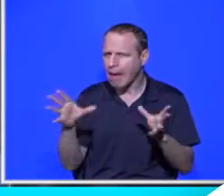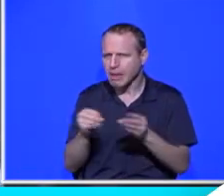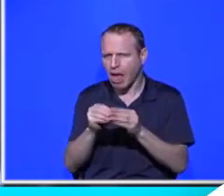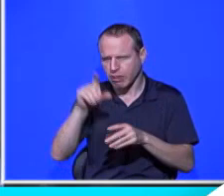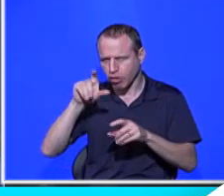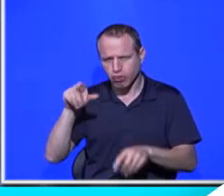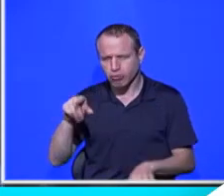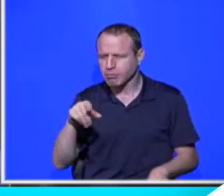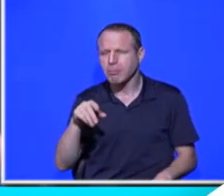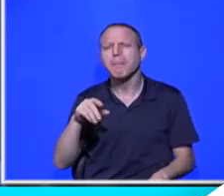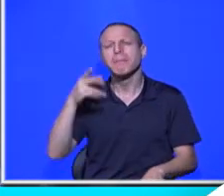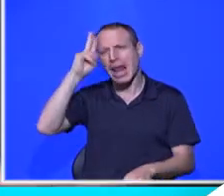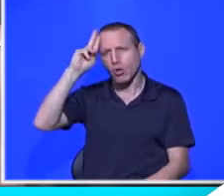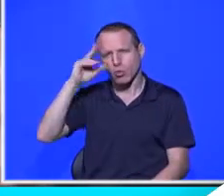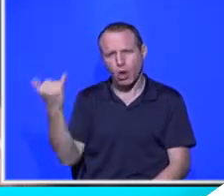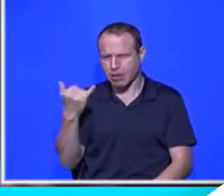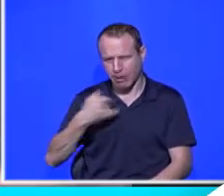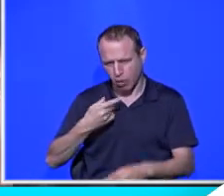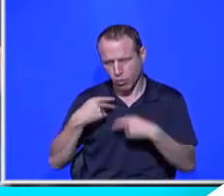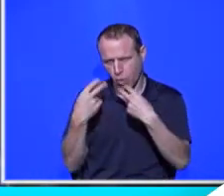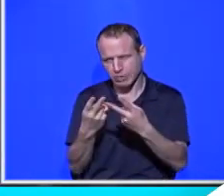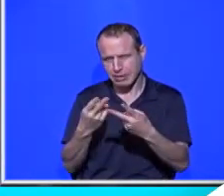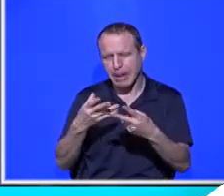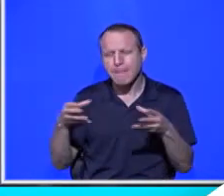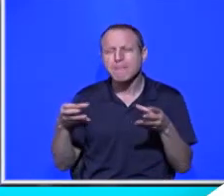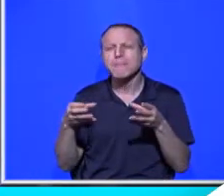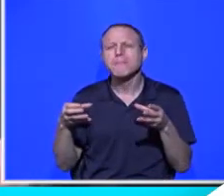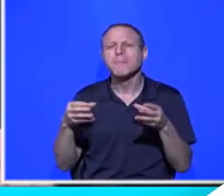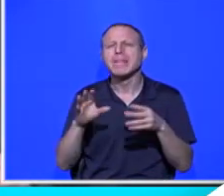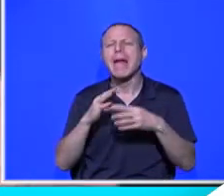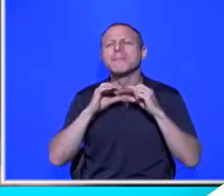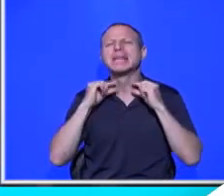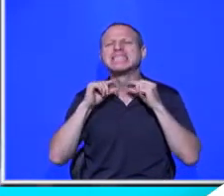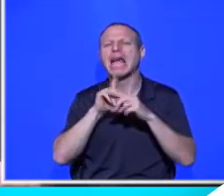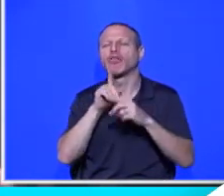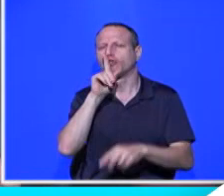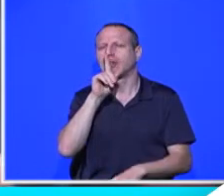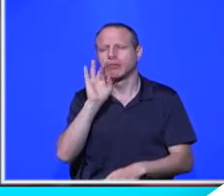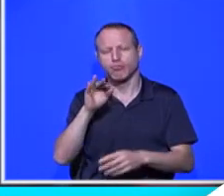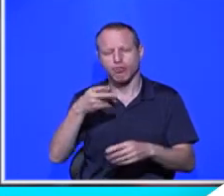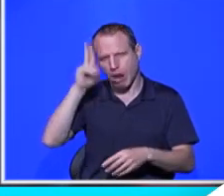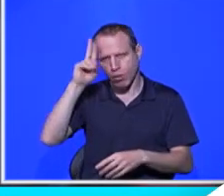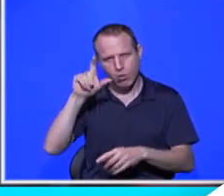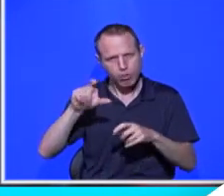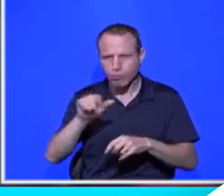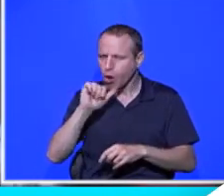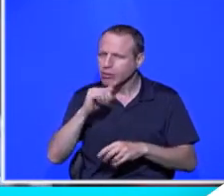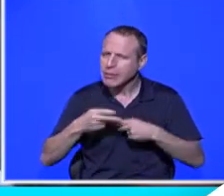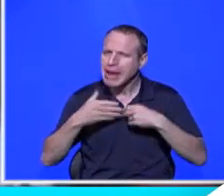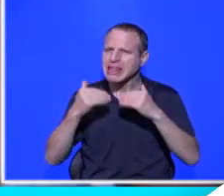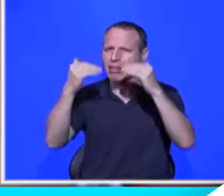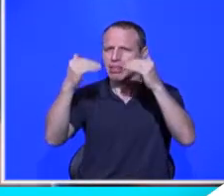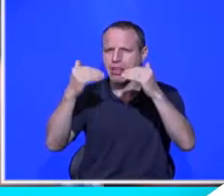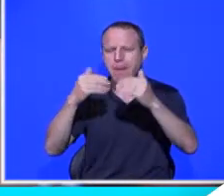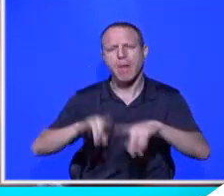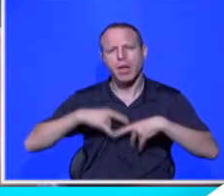האלה לא רוצים, בליכוד, אנחנו כל הזמן חוזרים למנזר השתקנים של הליכוד. בעצם, האנשים האלה לא רוצים להתקדם מתישהו בחיים שלהם, האנשים